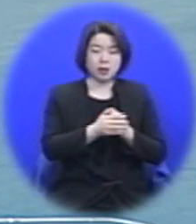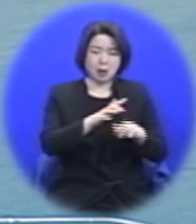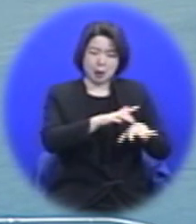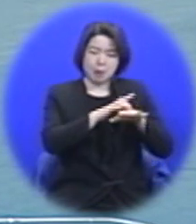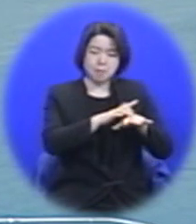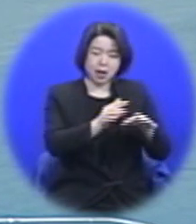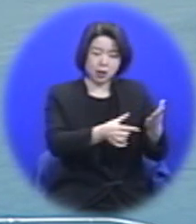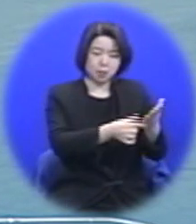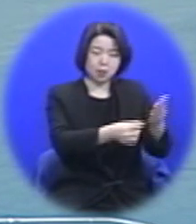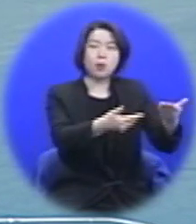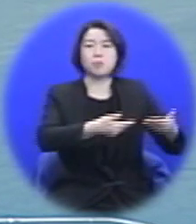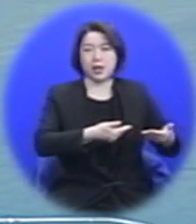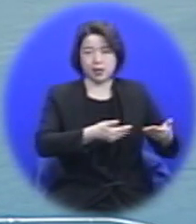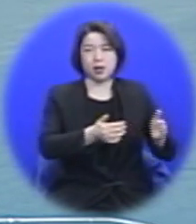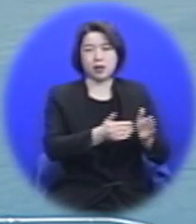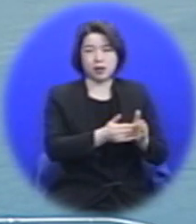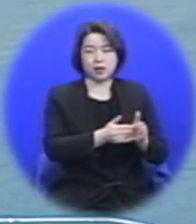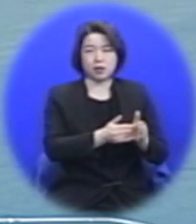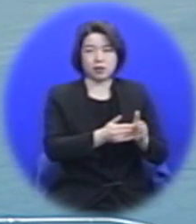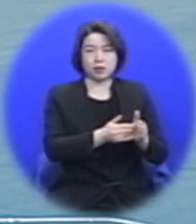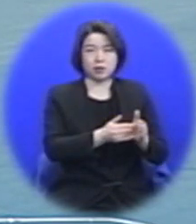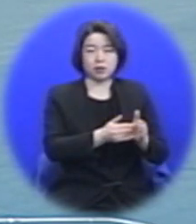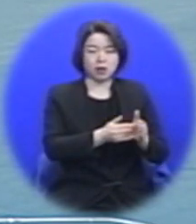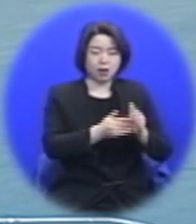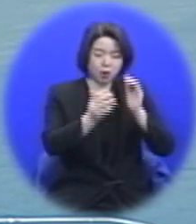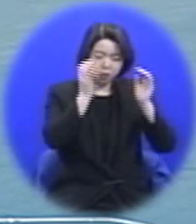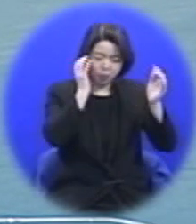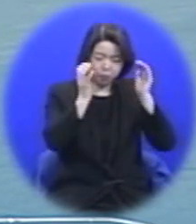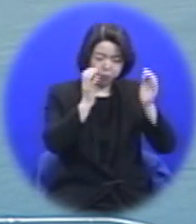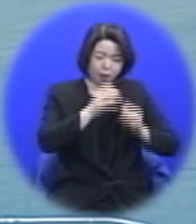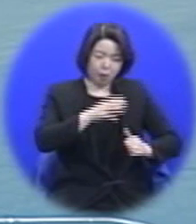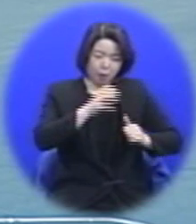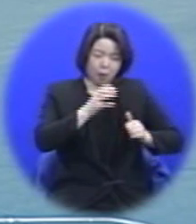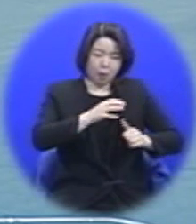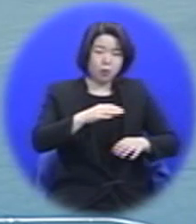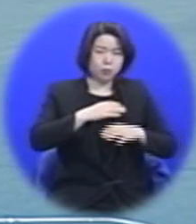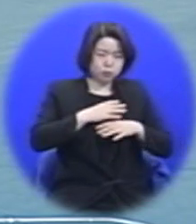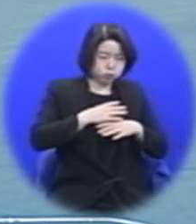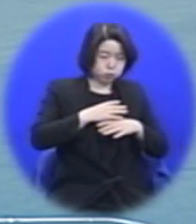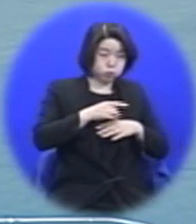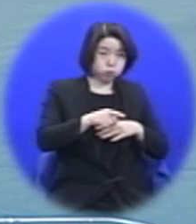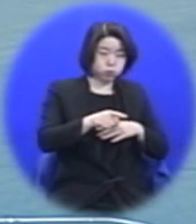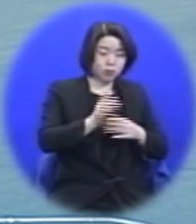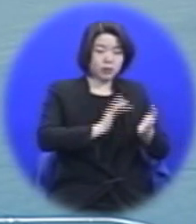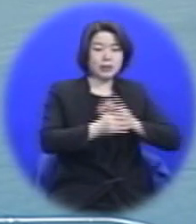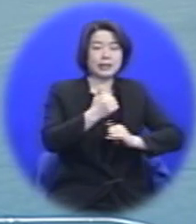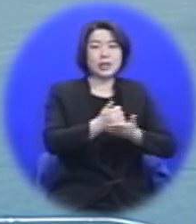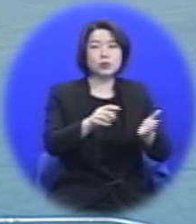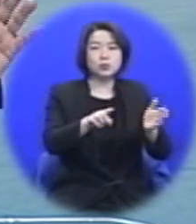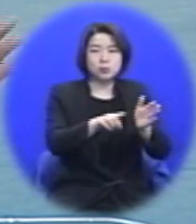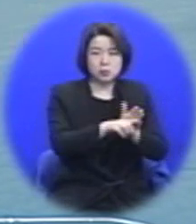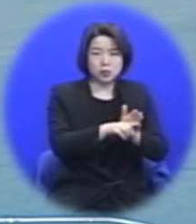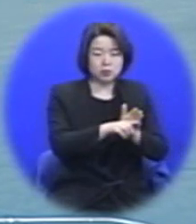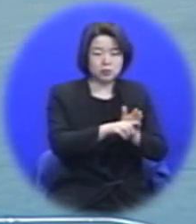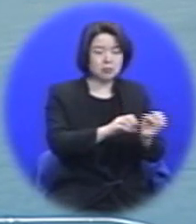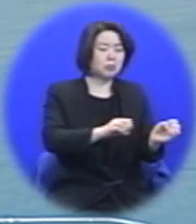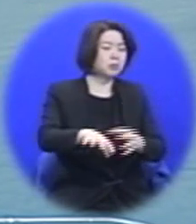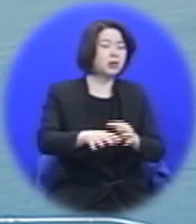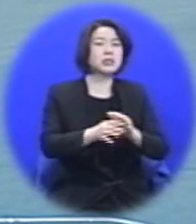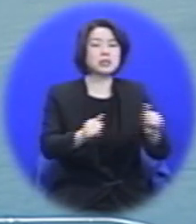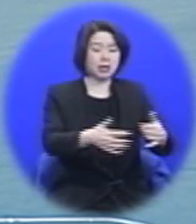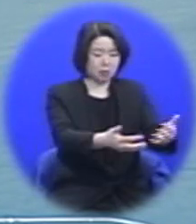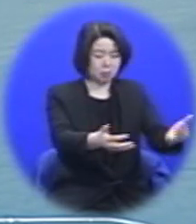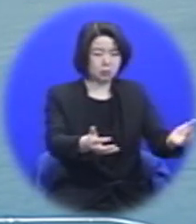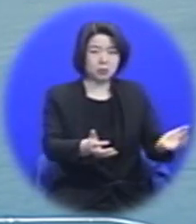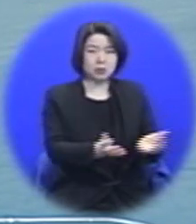마귀의 표를 받는 것입니다. 환난과 핍박이 무섭다고 예수 믿는 믿음을 저버린